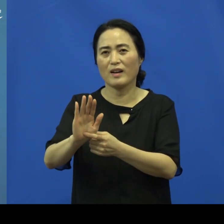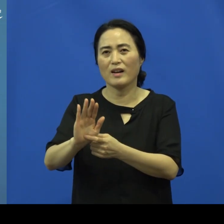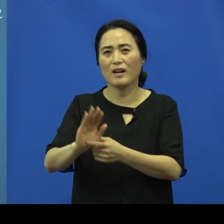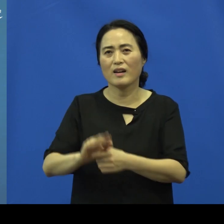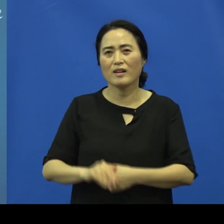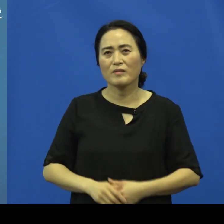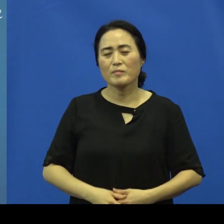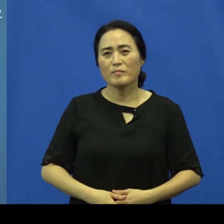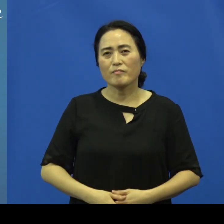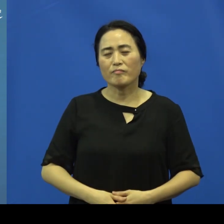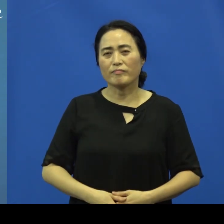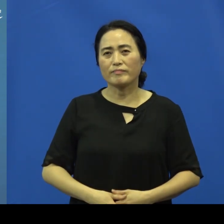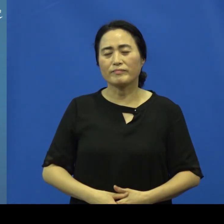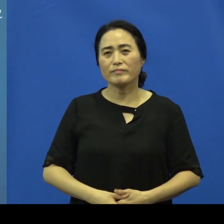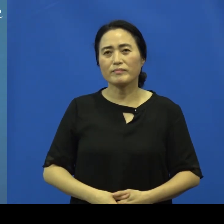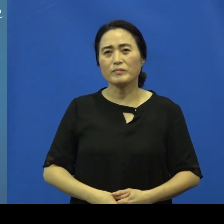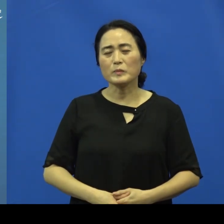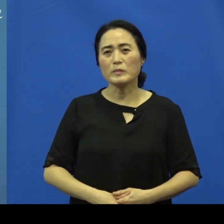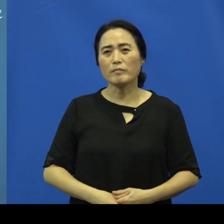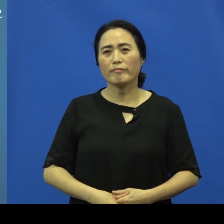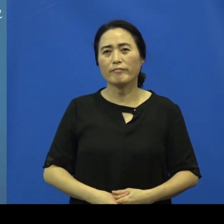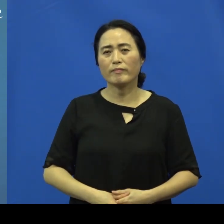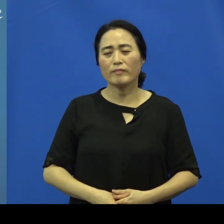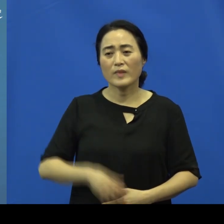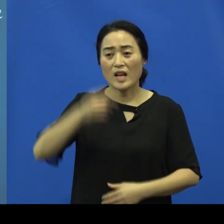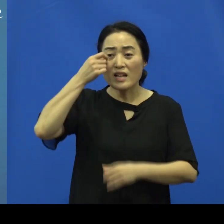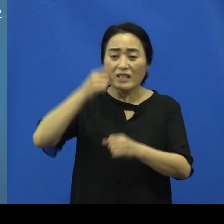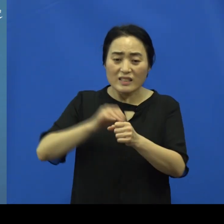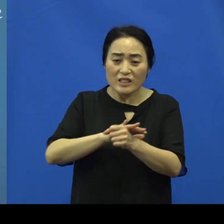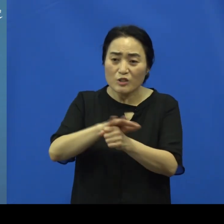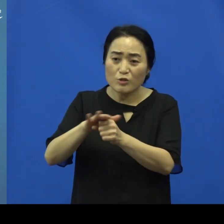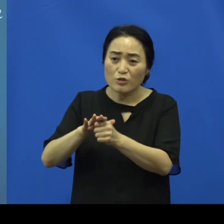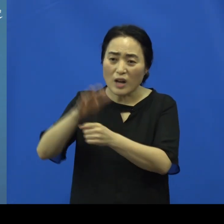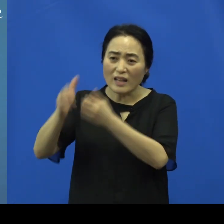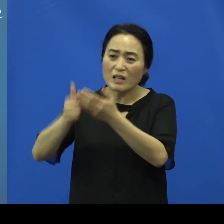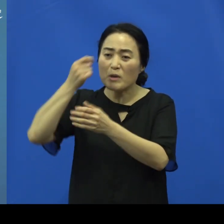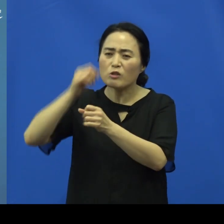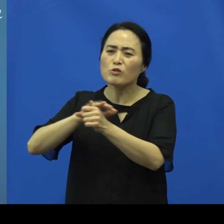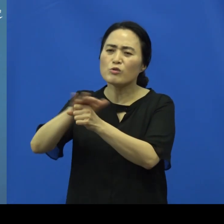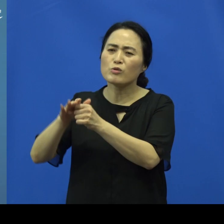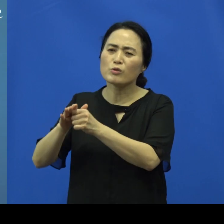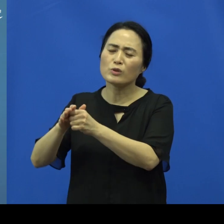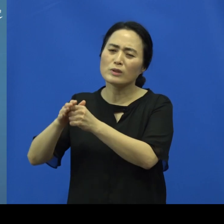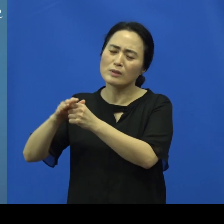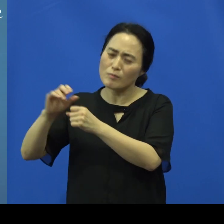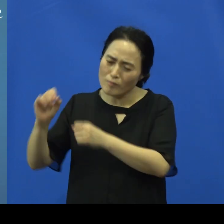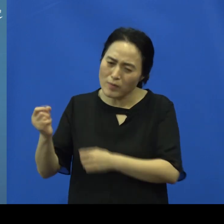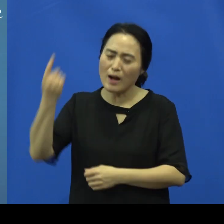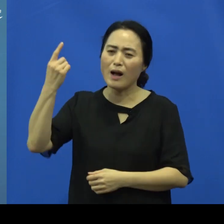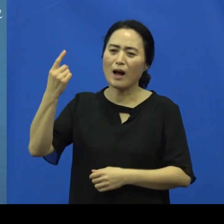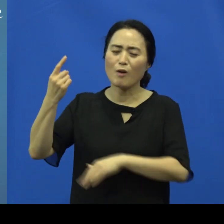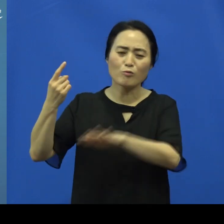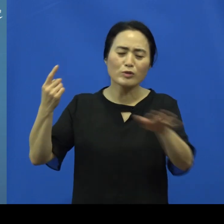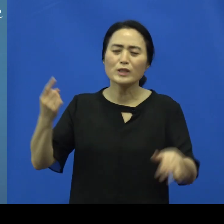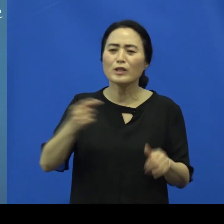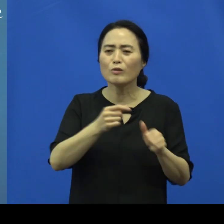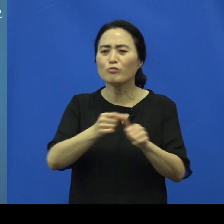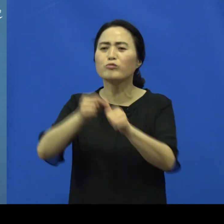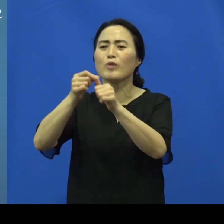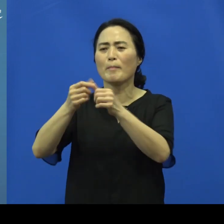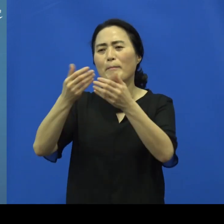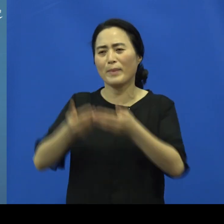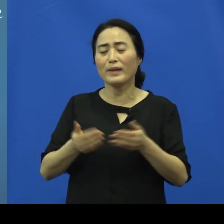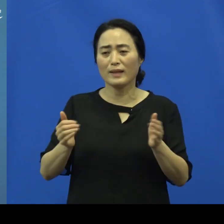것이 흔들리는 사건이 십자가예요. 그 긍휼이 있어서 우리가 구원을 받았습니다. 하나님은 긍휼의 하나님. 우리가 그